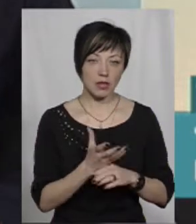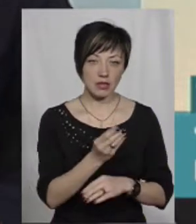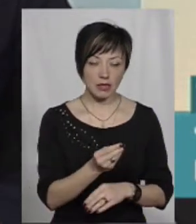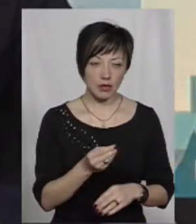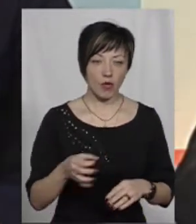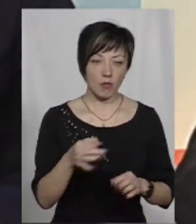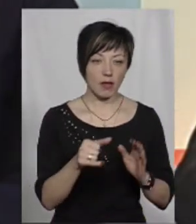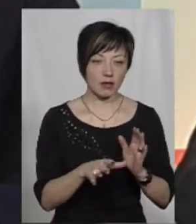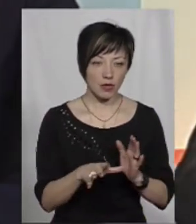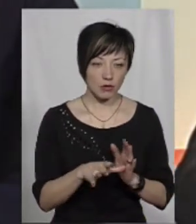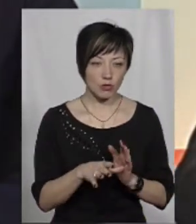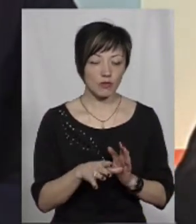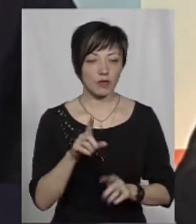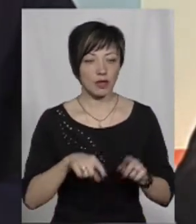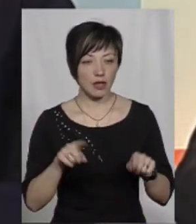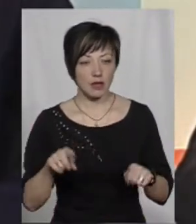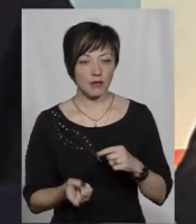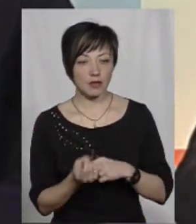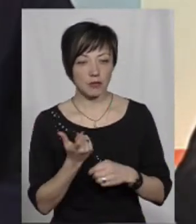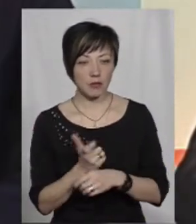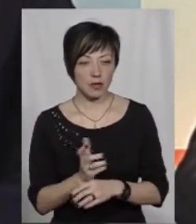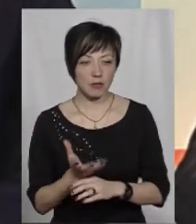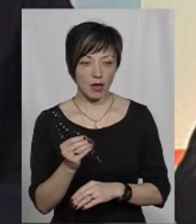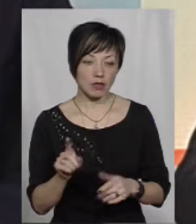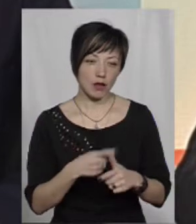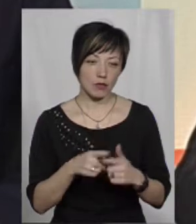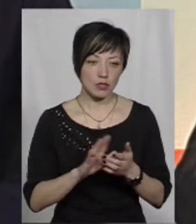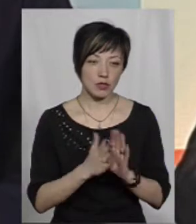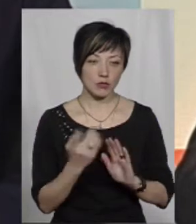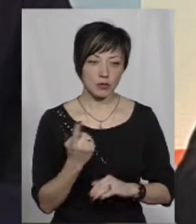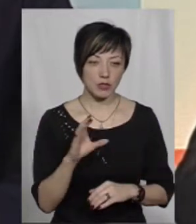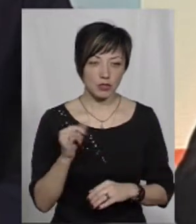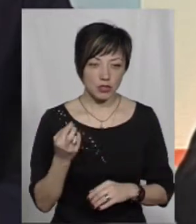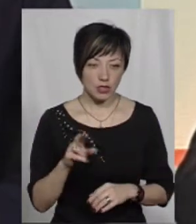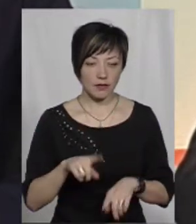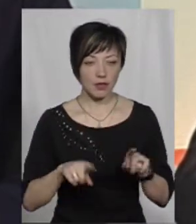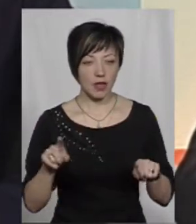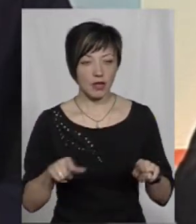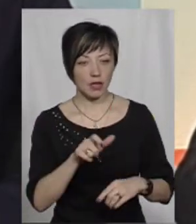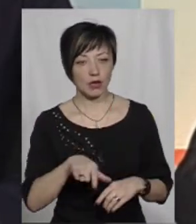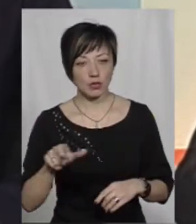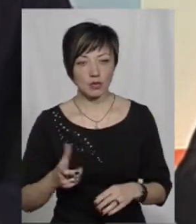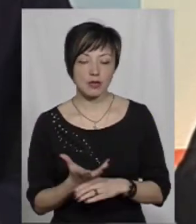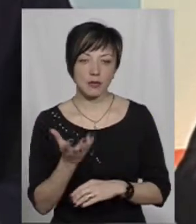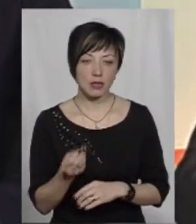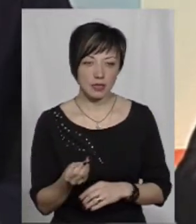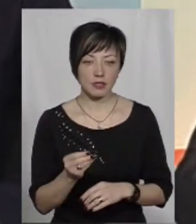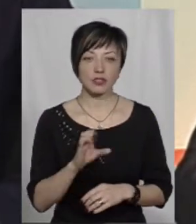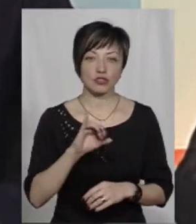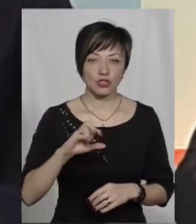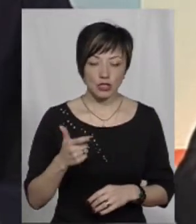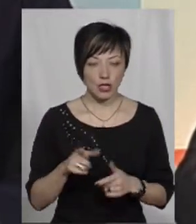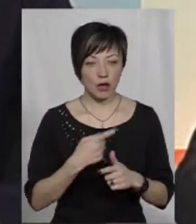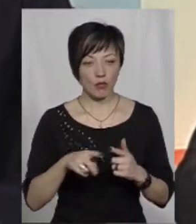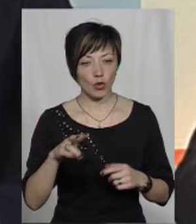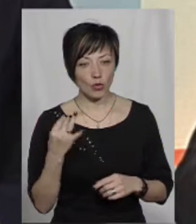на рахунок Хмельницькобленерго, в деяких виникла переплата або станом на 1 січня, деякі люди заплатили в січні